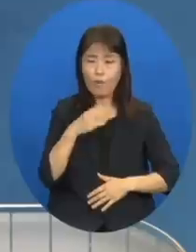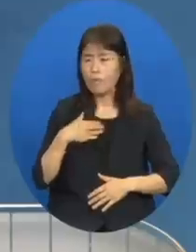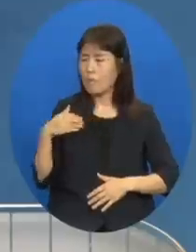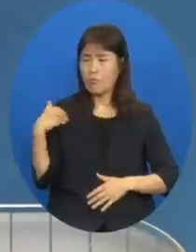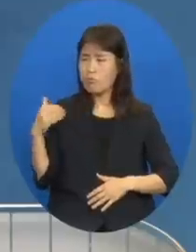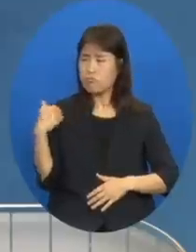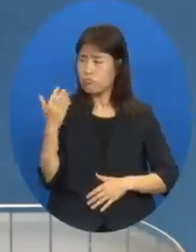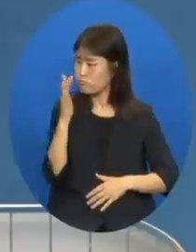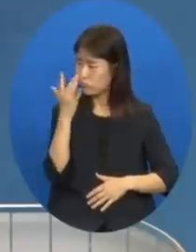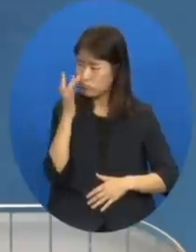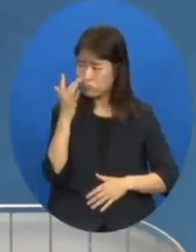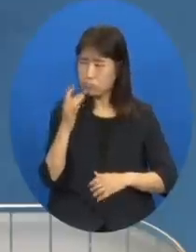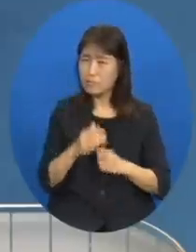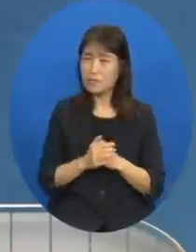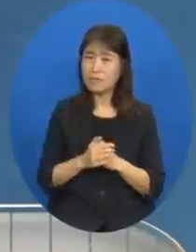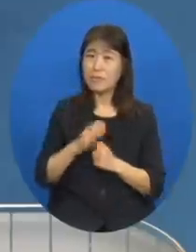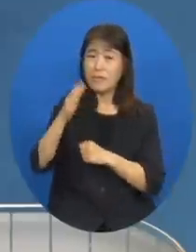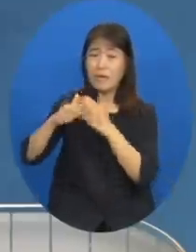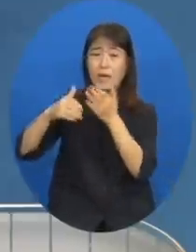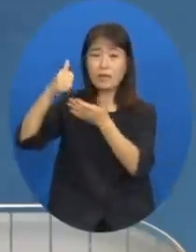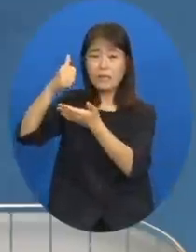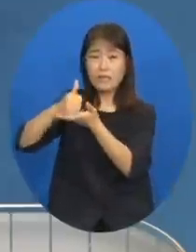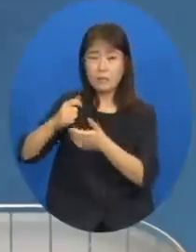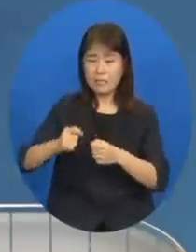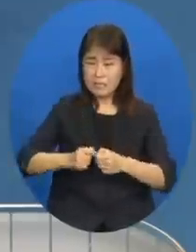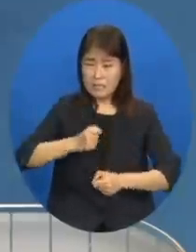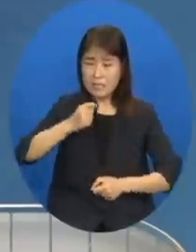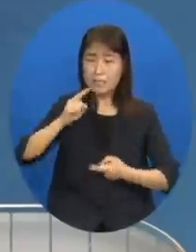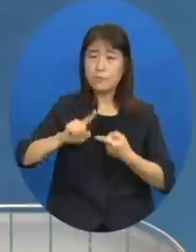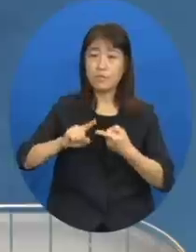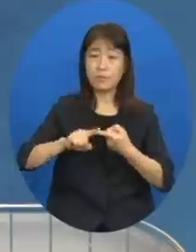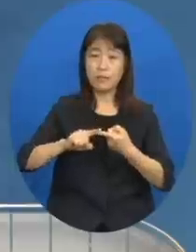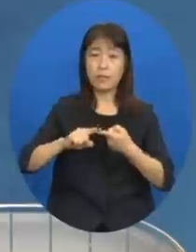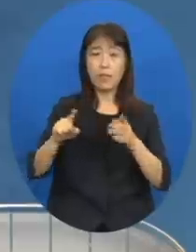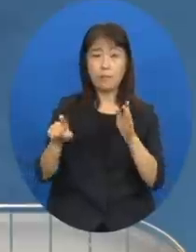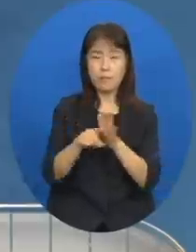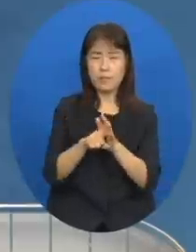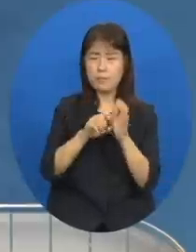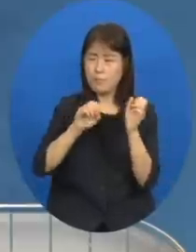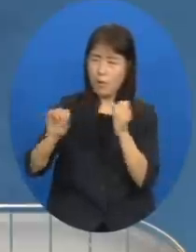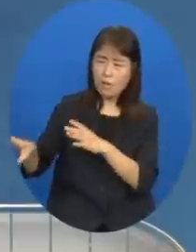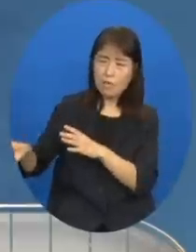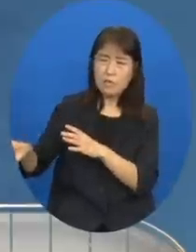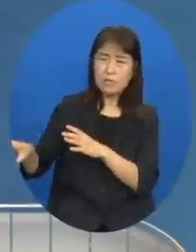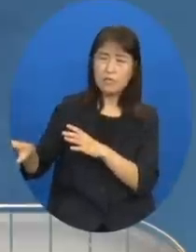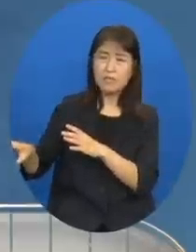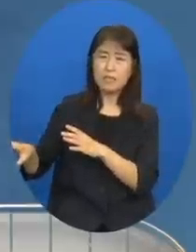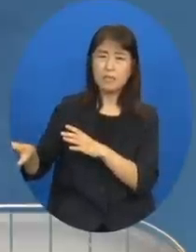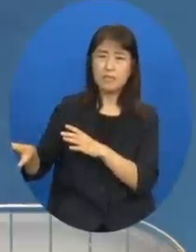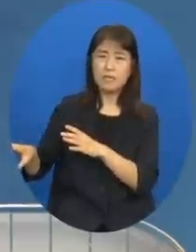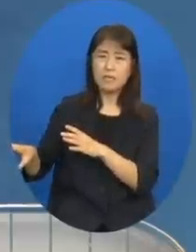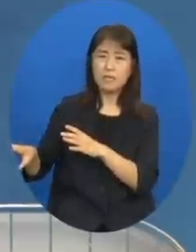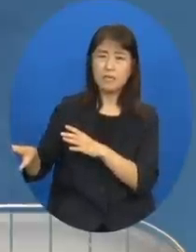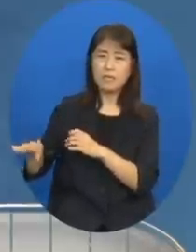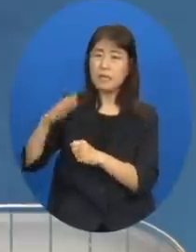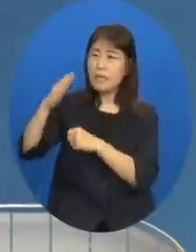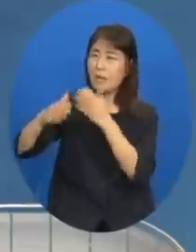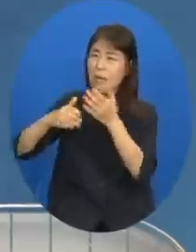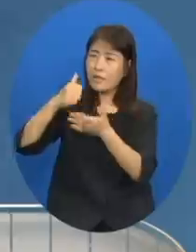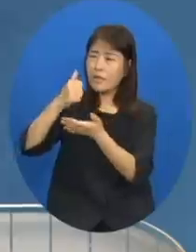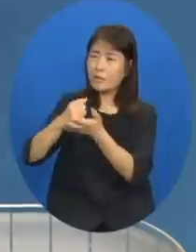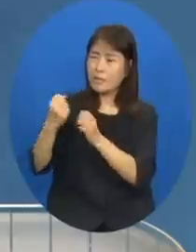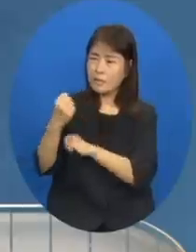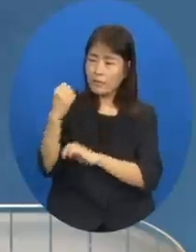그리고 하나님의 진실하심에 대한 믿음을 던져 버리게 되면 하나님의 전능하신